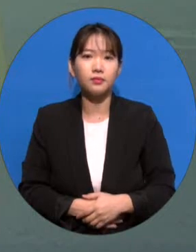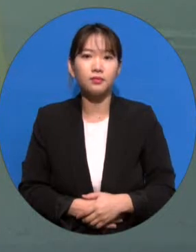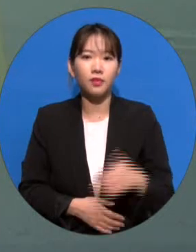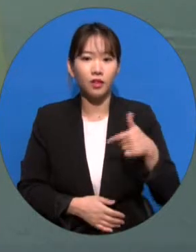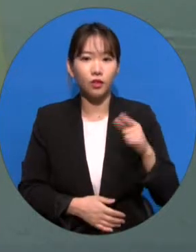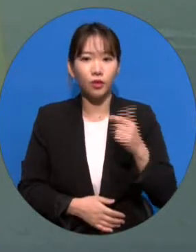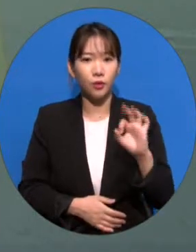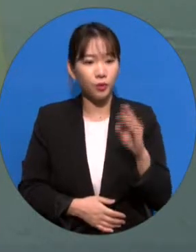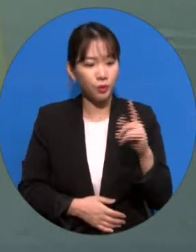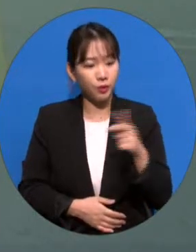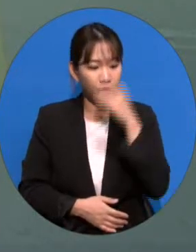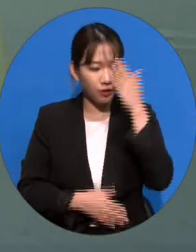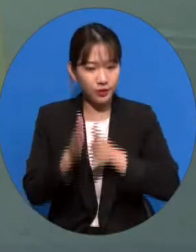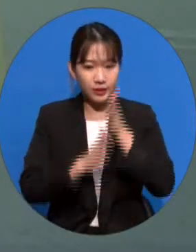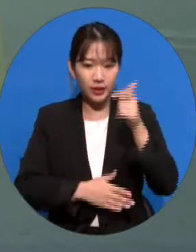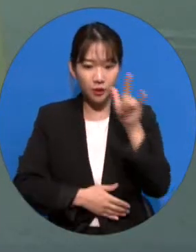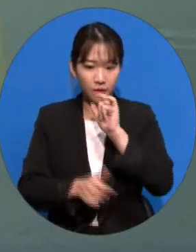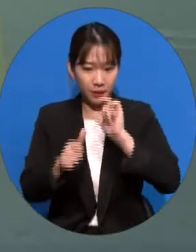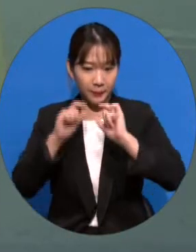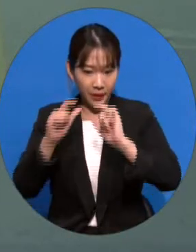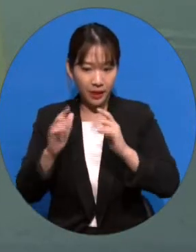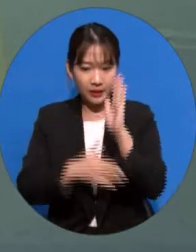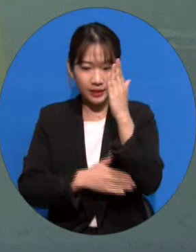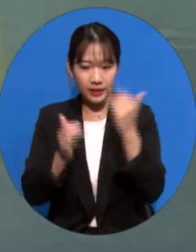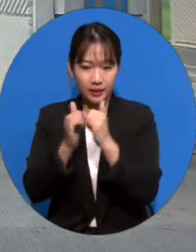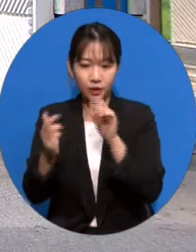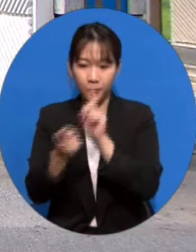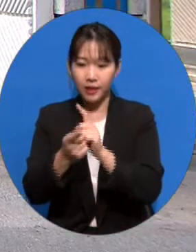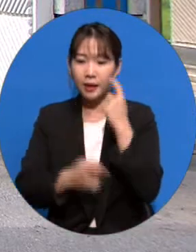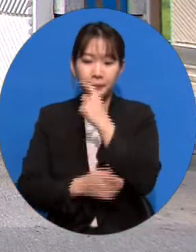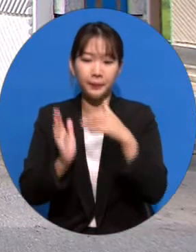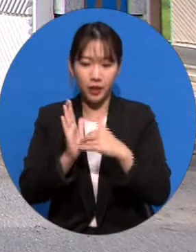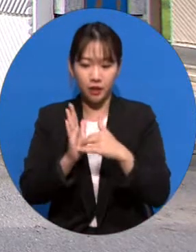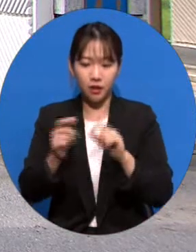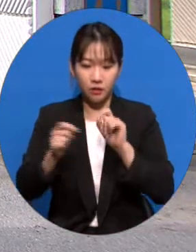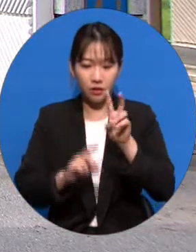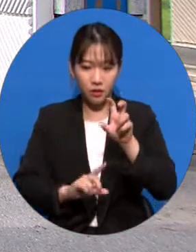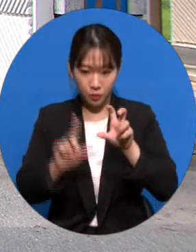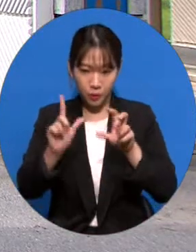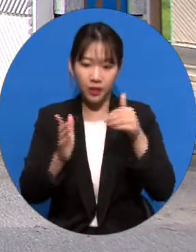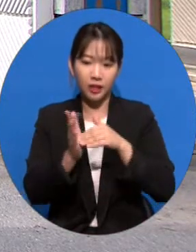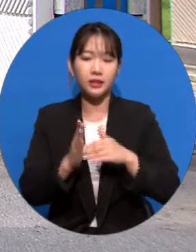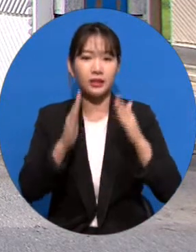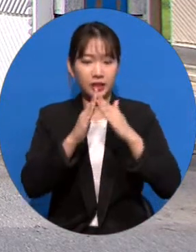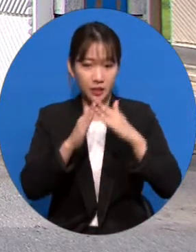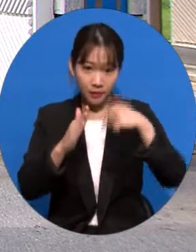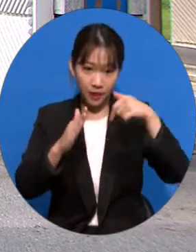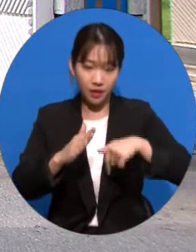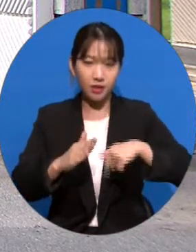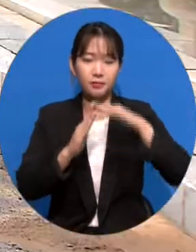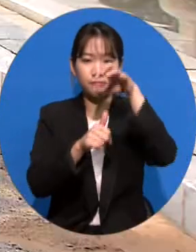권오봉 여수시장의 코로나19 확진 판정을 받은 시청 직원과 접촉한 사실이 확인돼 오는 25일까지 자택 자가